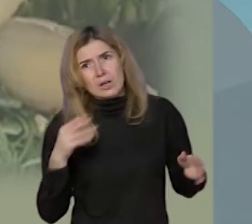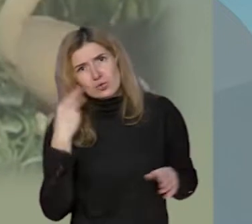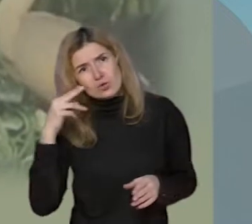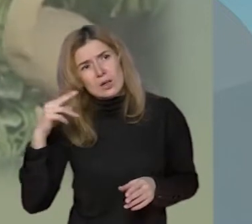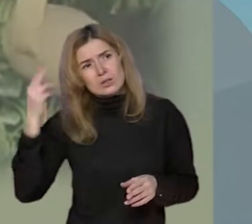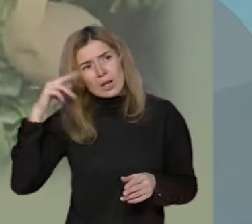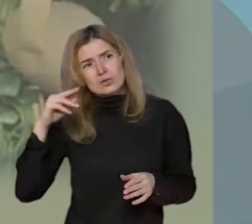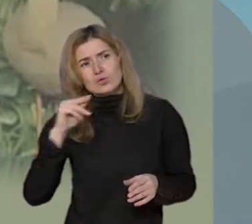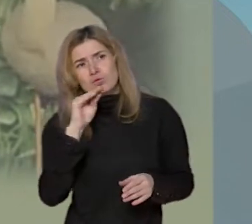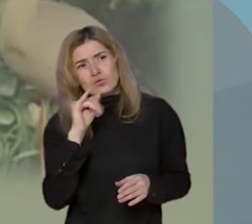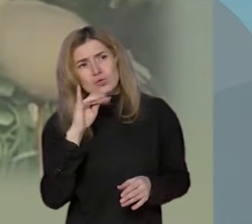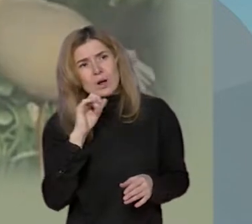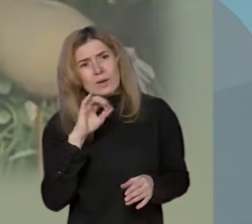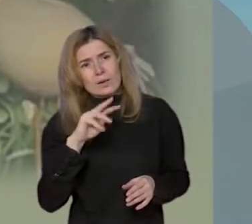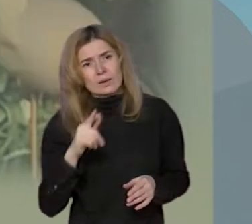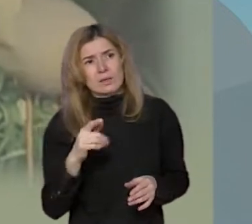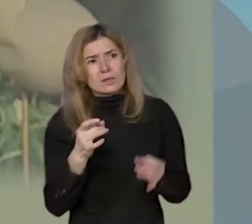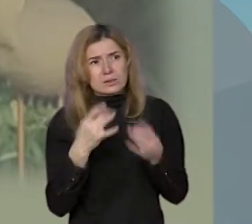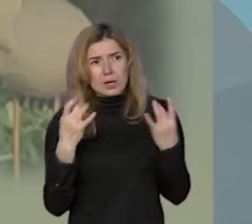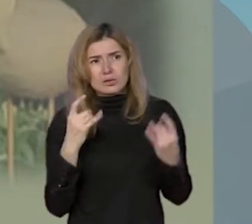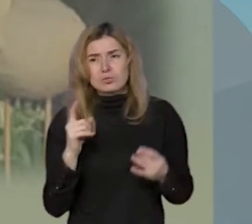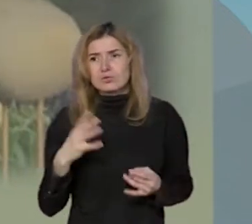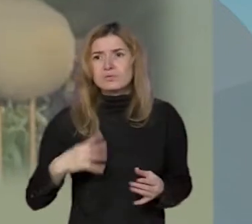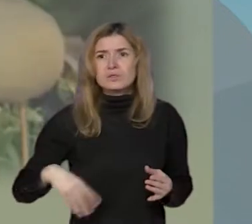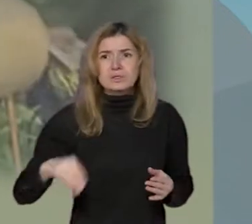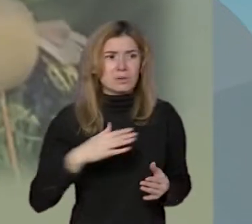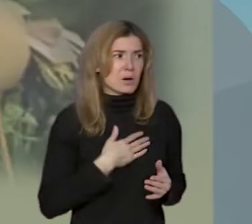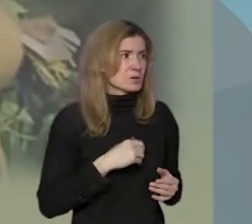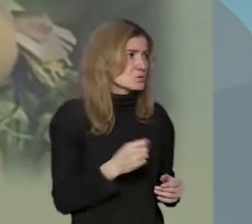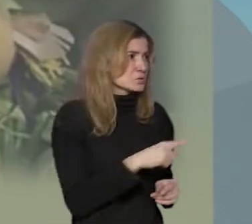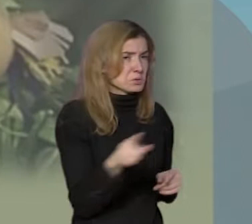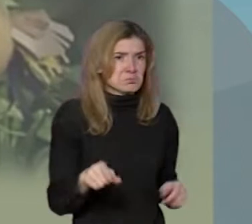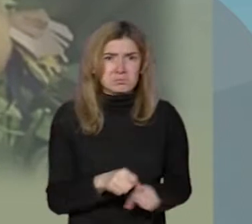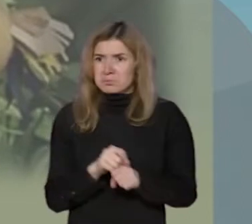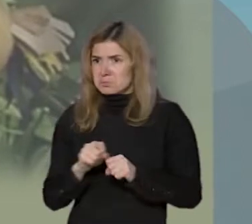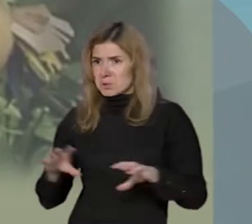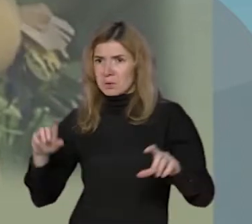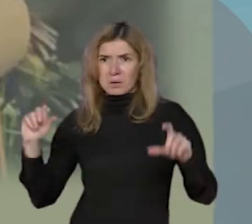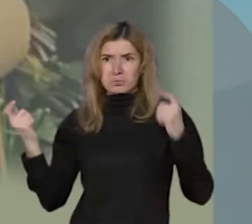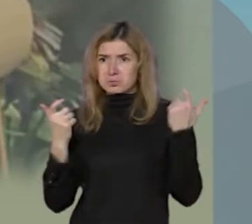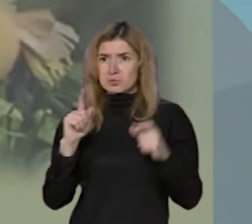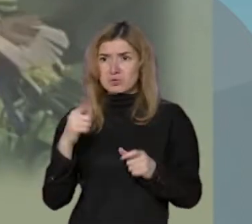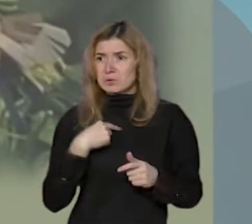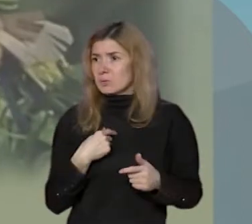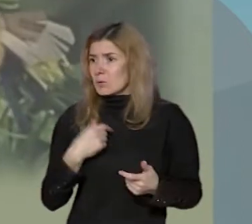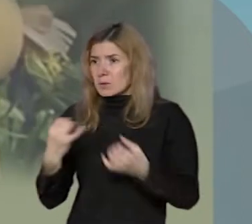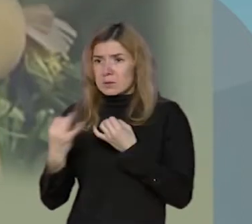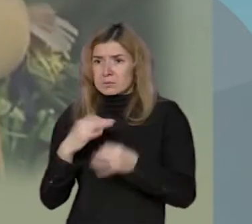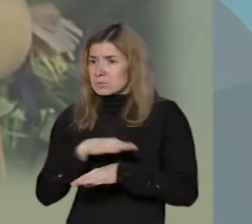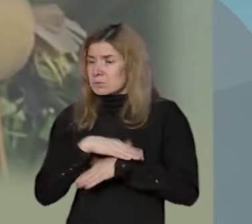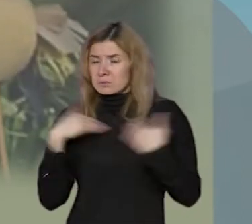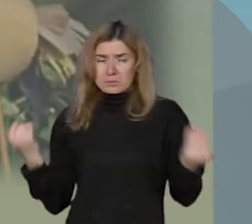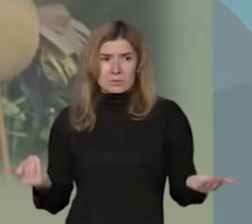Дядюшка журавль, скажи, почему это все мои друзья от меня разбежались? Почему они со